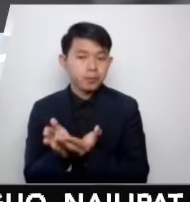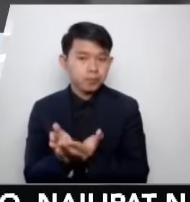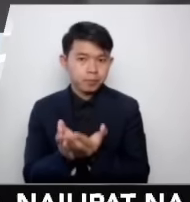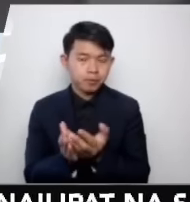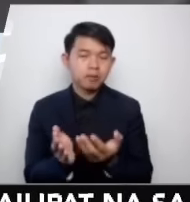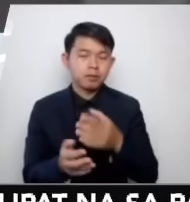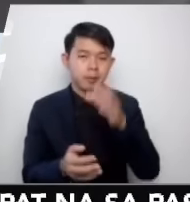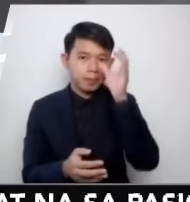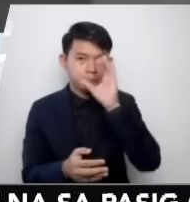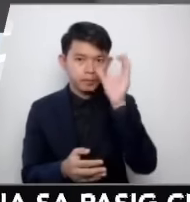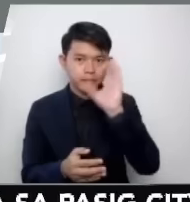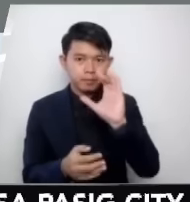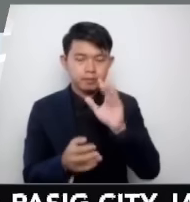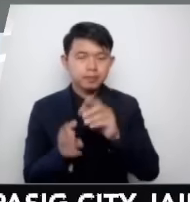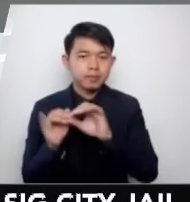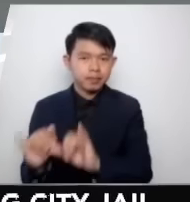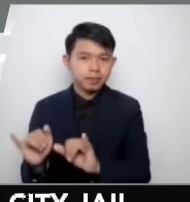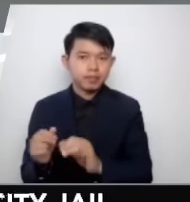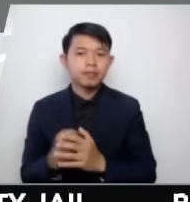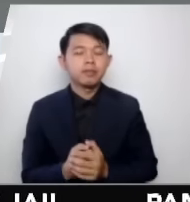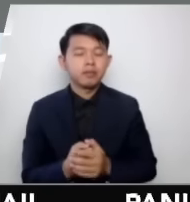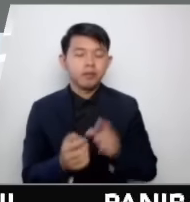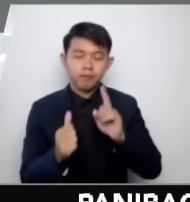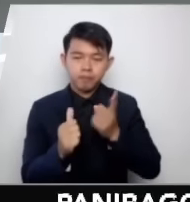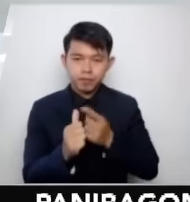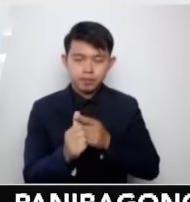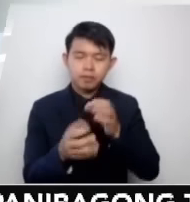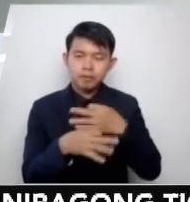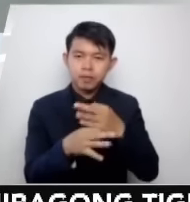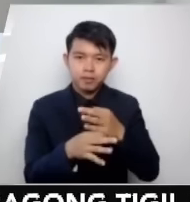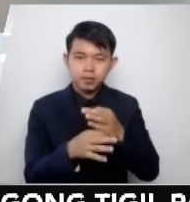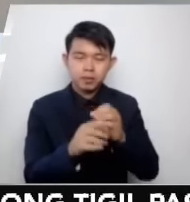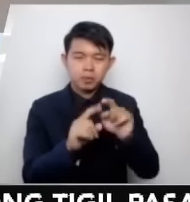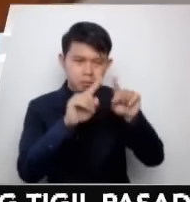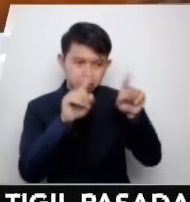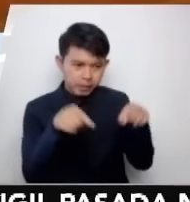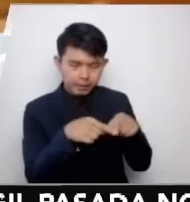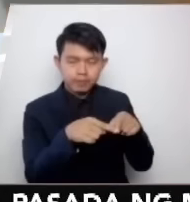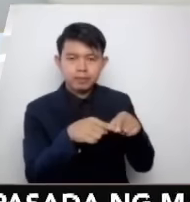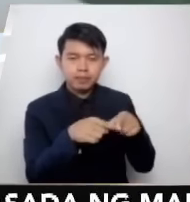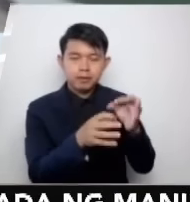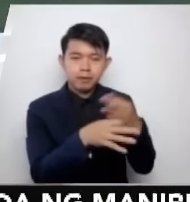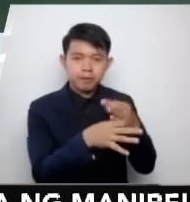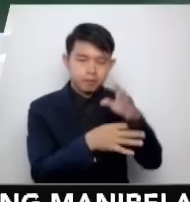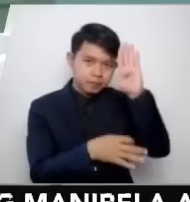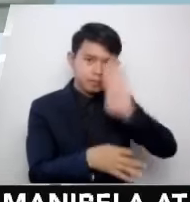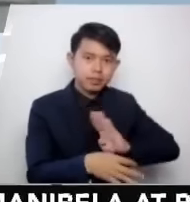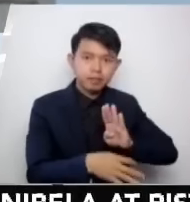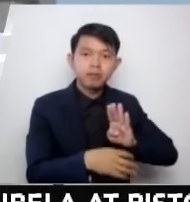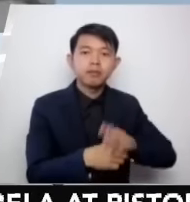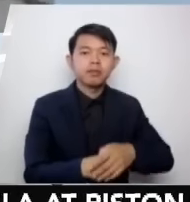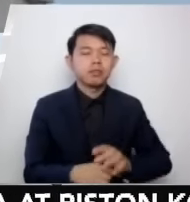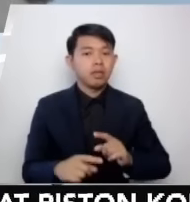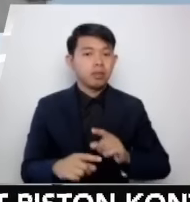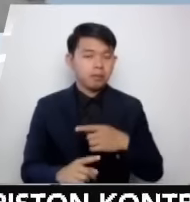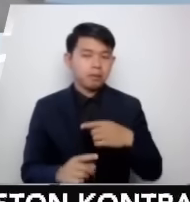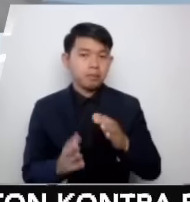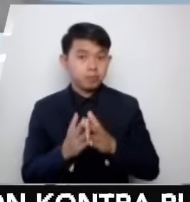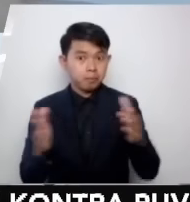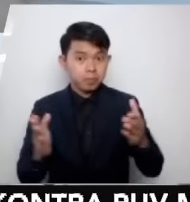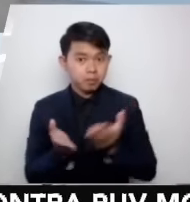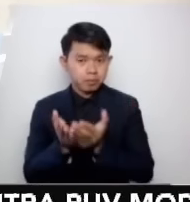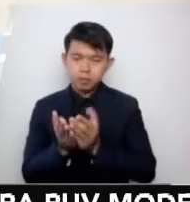malaking butas sa gilid nito. Ayon sa PCG, walang gagastusin ng gobyerno para ayusin ang kanilang pinakamalaking barko. Aayusin din sa Cebu